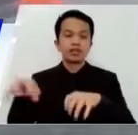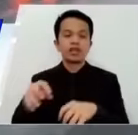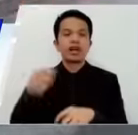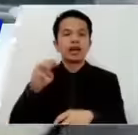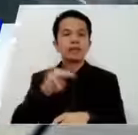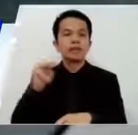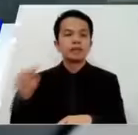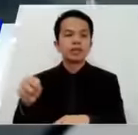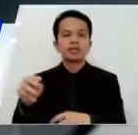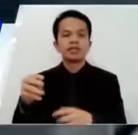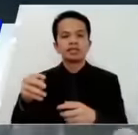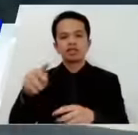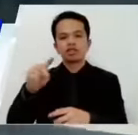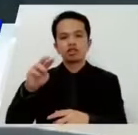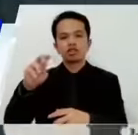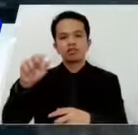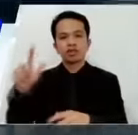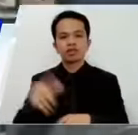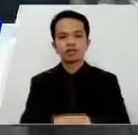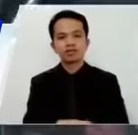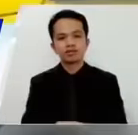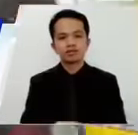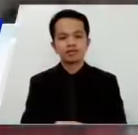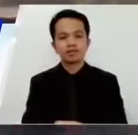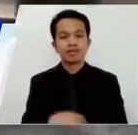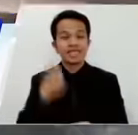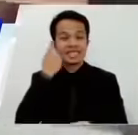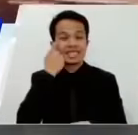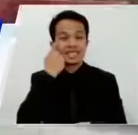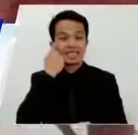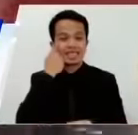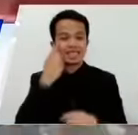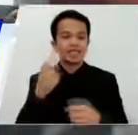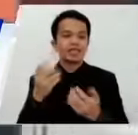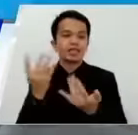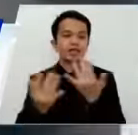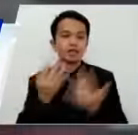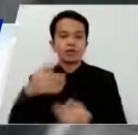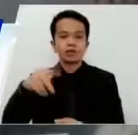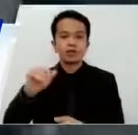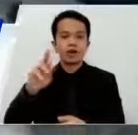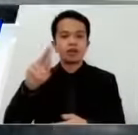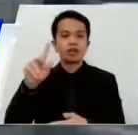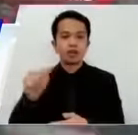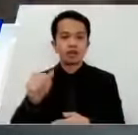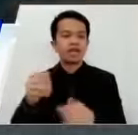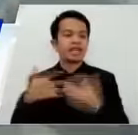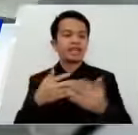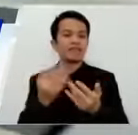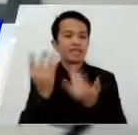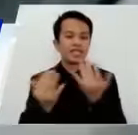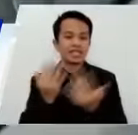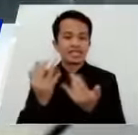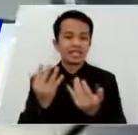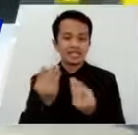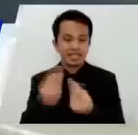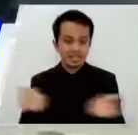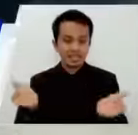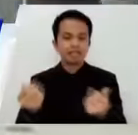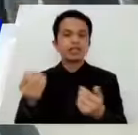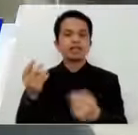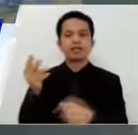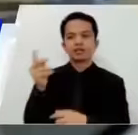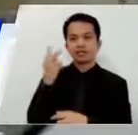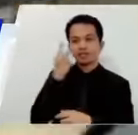Terminal. Kanina, sa gitna ng sunog sa Parola at kahit naapula na ang apoy, kita sa kuha ng Super Radio DZBB